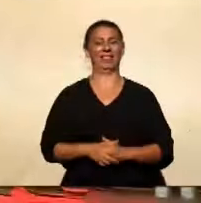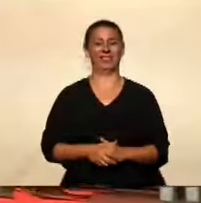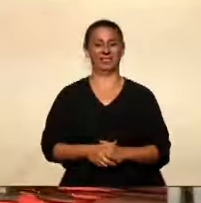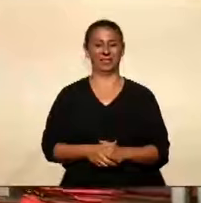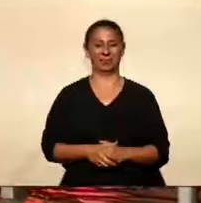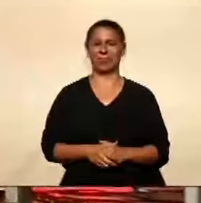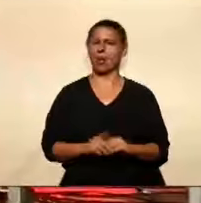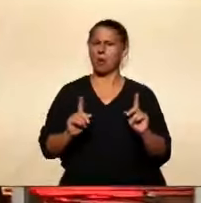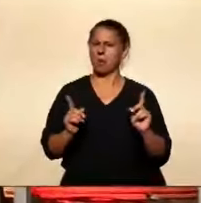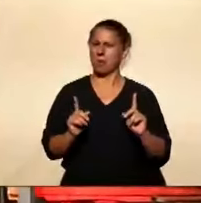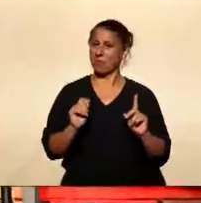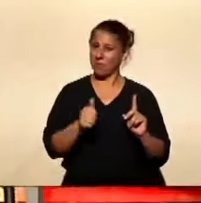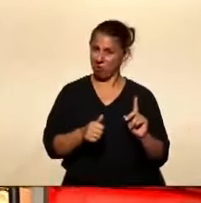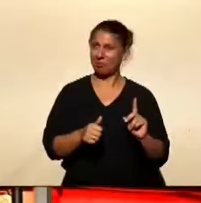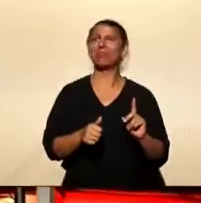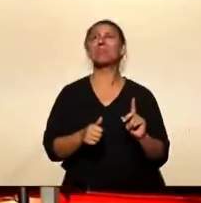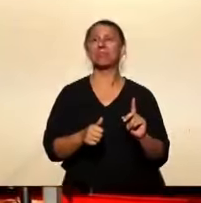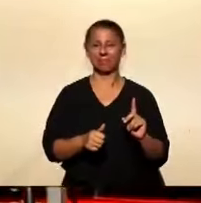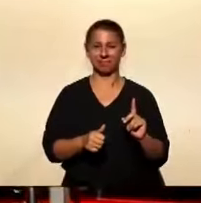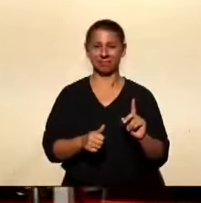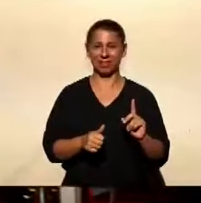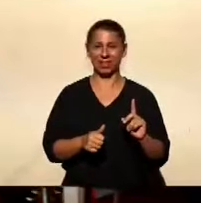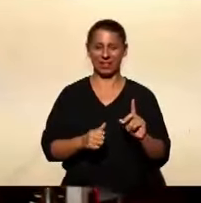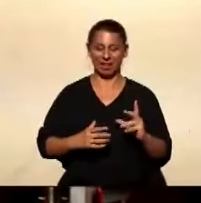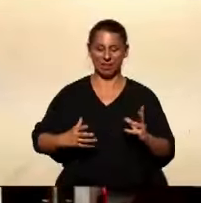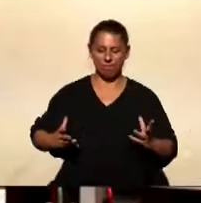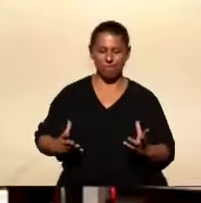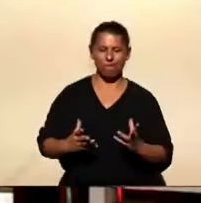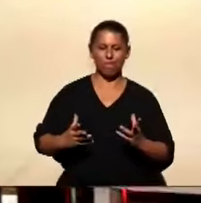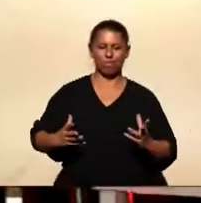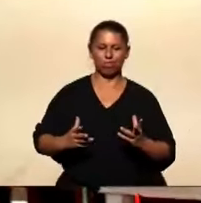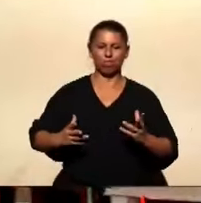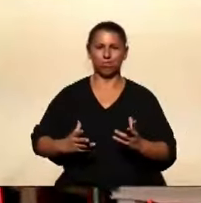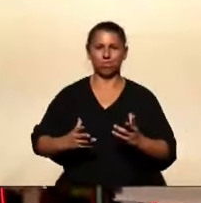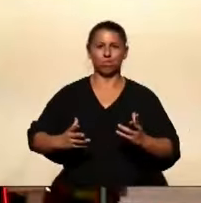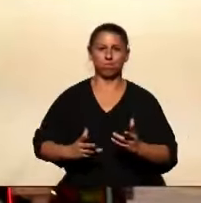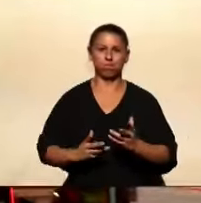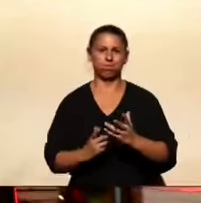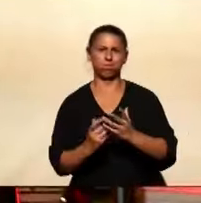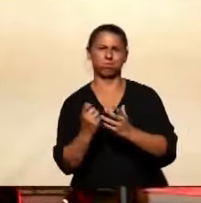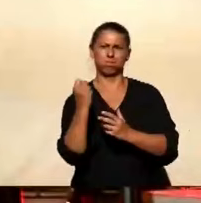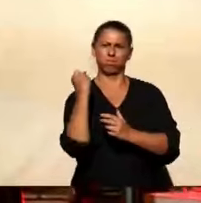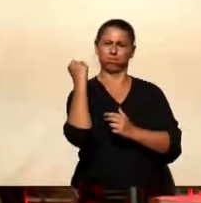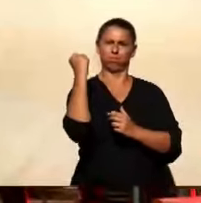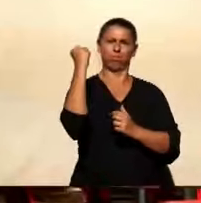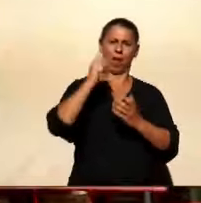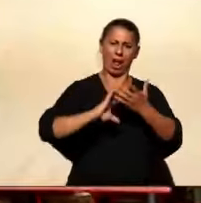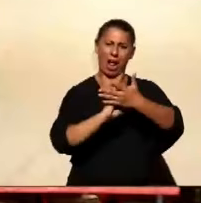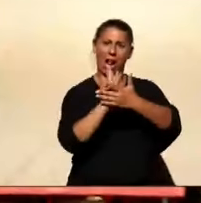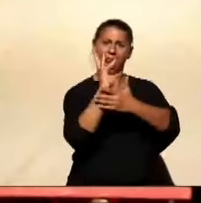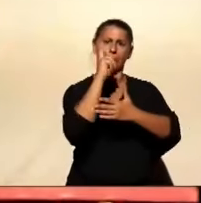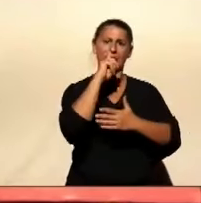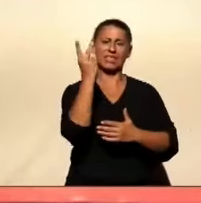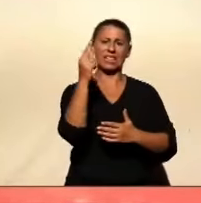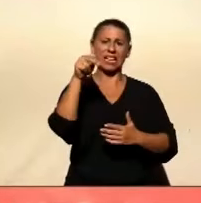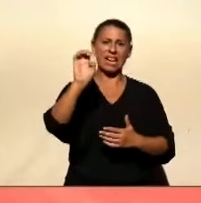Όχι από μόνη της όμως, το δυνάμωμα, η ανάπτυξη της ΚΝΕ στα σχολεία και στα